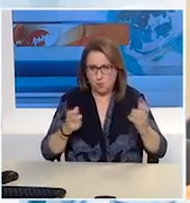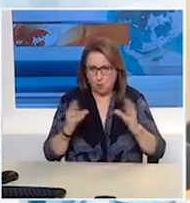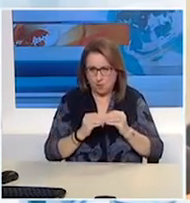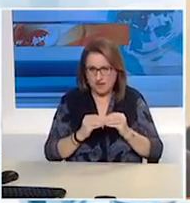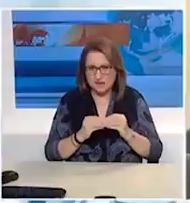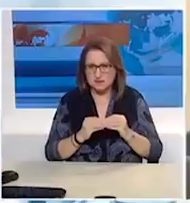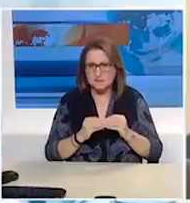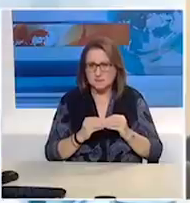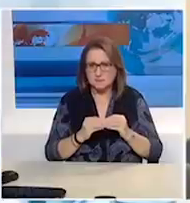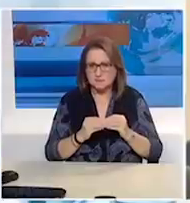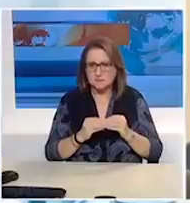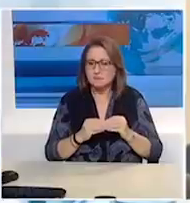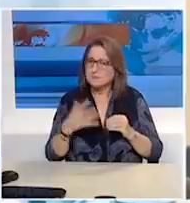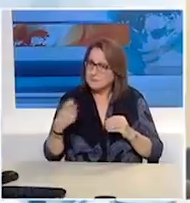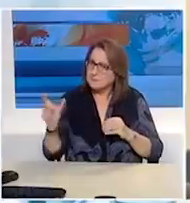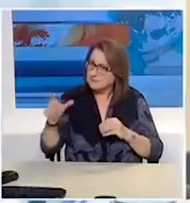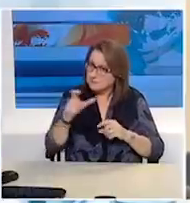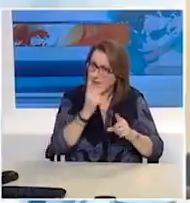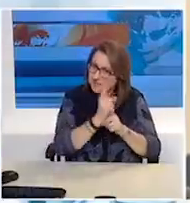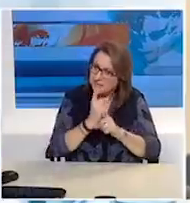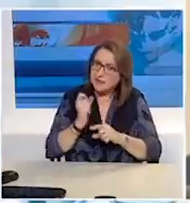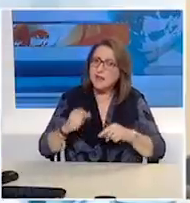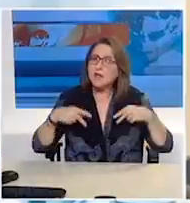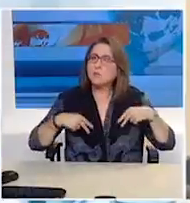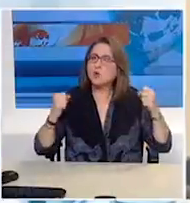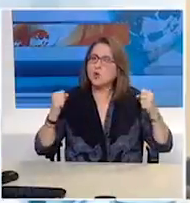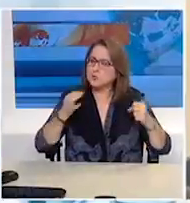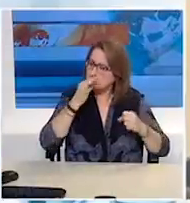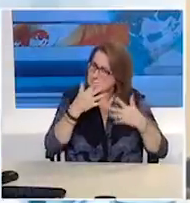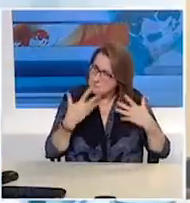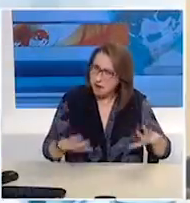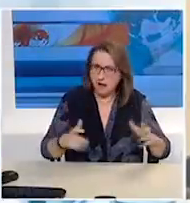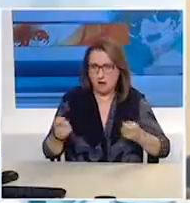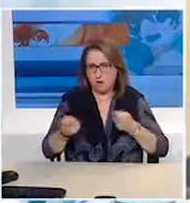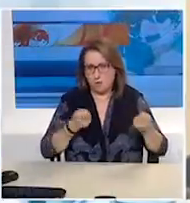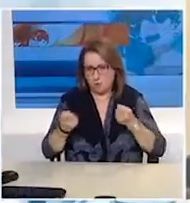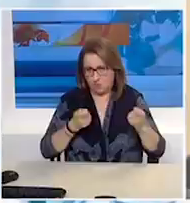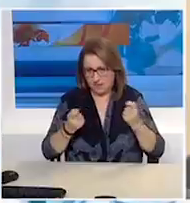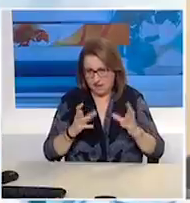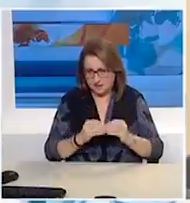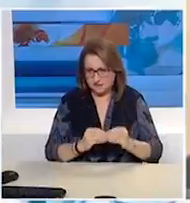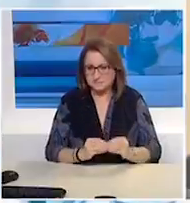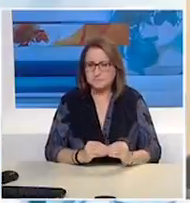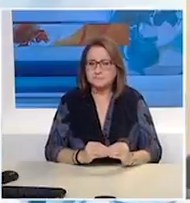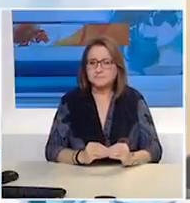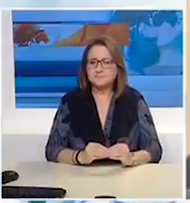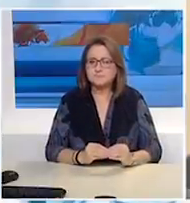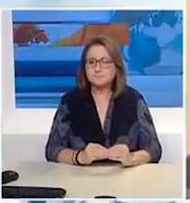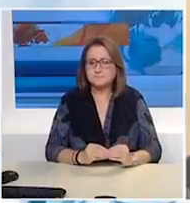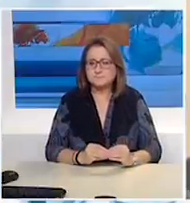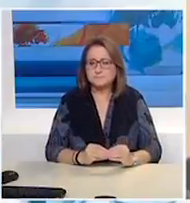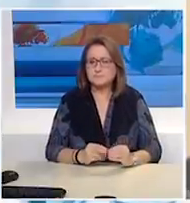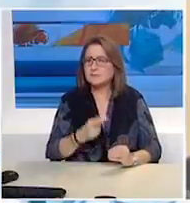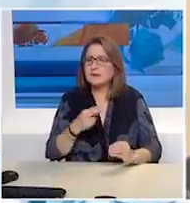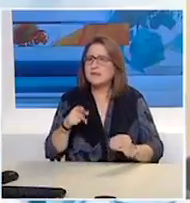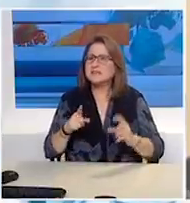των Οδηγών, των Ειδικών, όσο και από το Υπουργείο Υγείας που έχει εκδώσει εγκυκλίους τόσο προς τα δημόσια νοσοκομεία όσο και προς τα ιδιωτικά σε ό,τι αφορά το